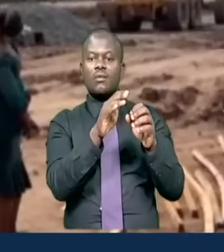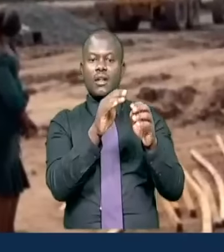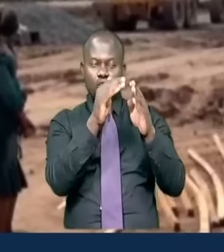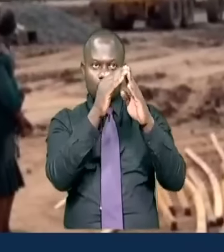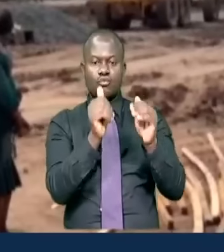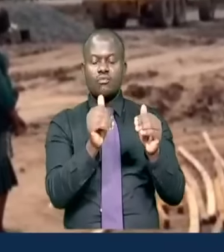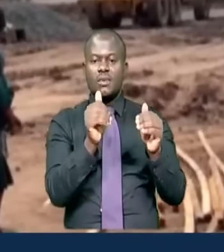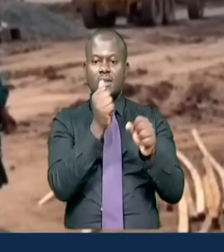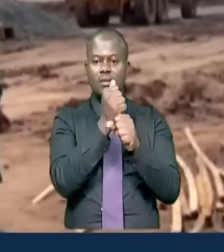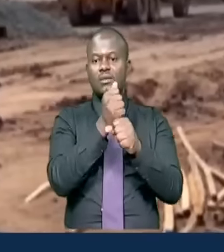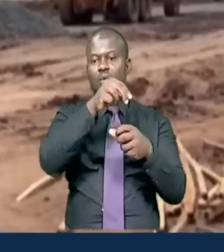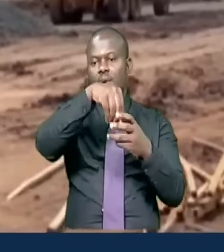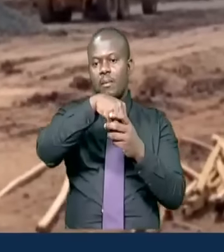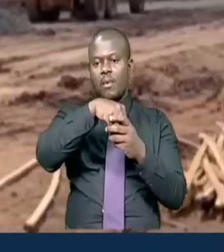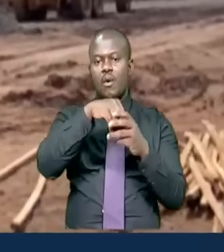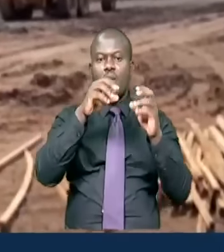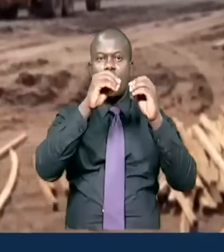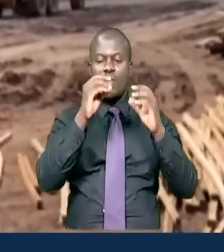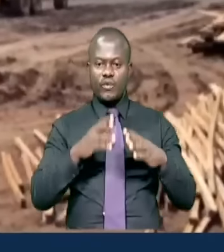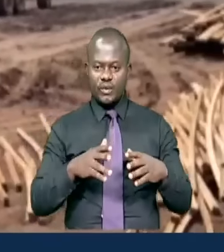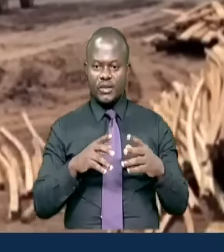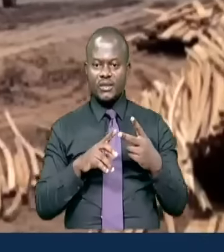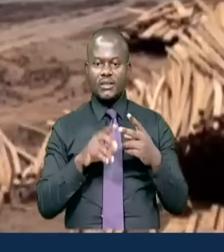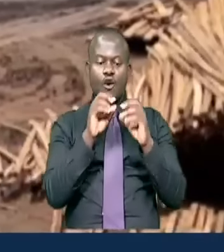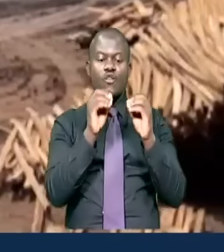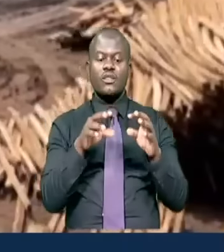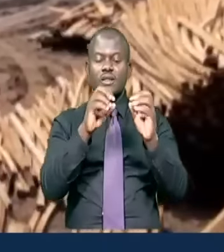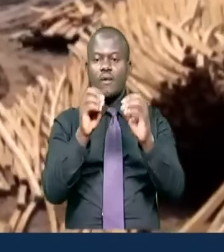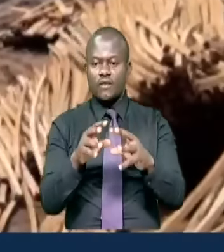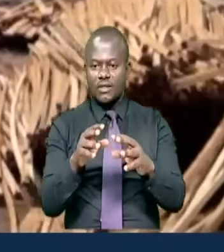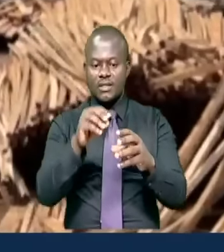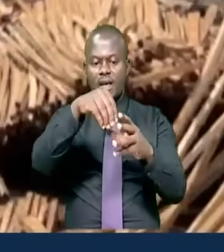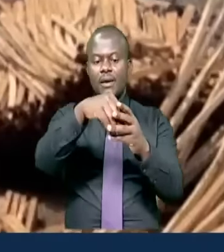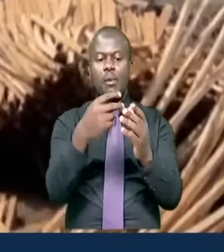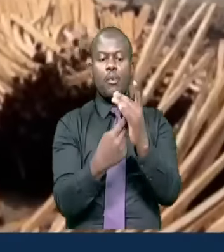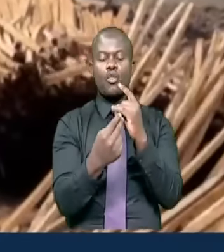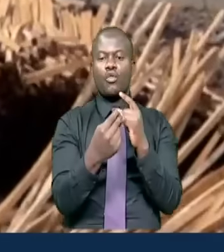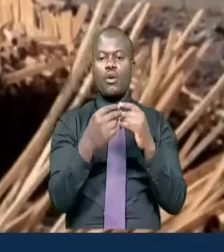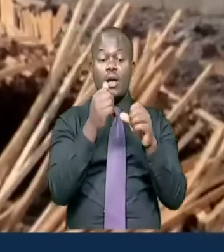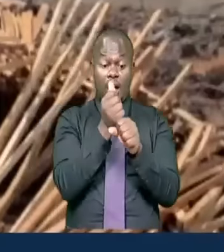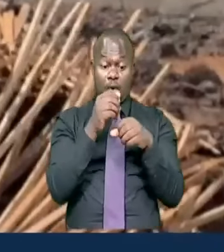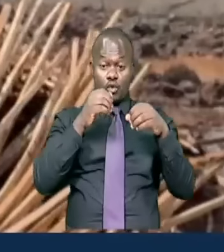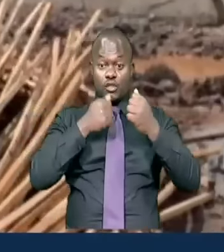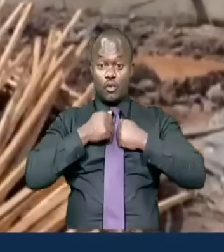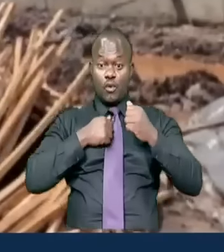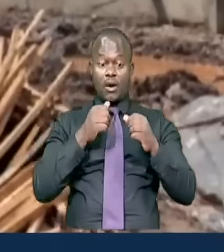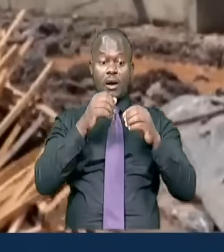nyirizina izabikoreramo ibiro ama offices azaba hari mu mpande zombi abakozi ba Kongo n'u